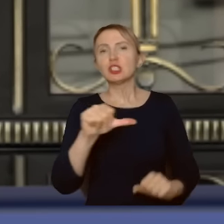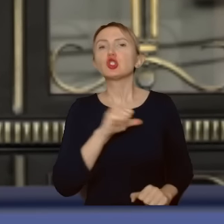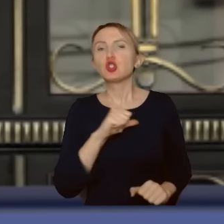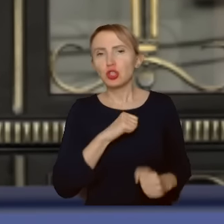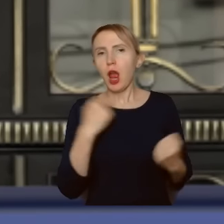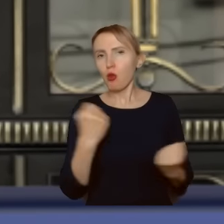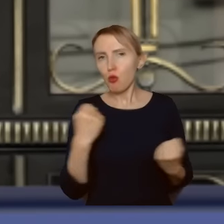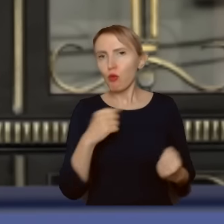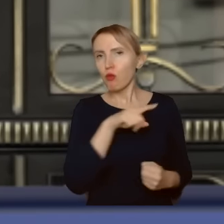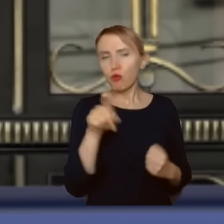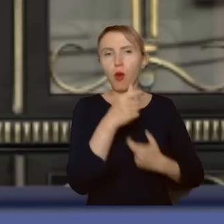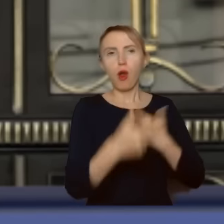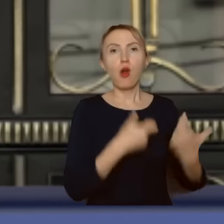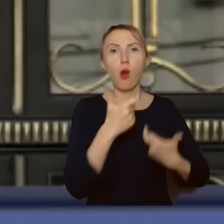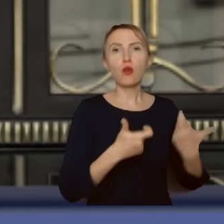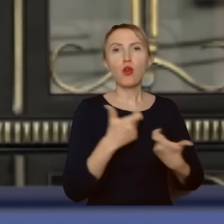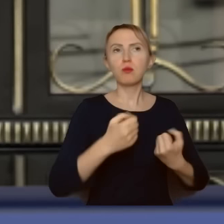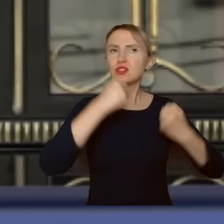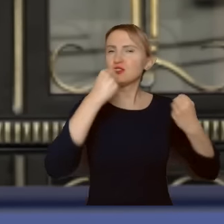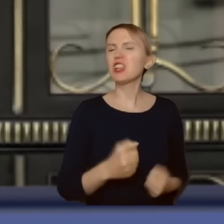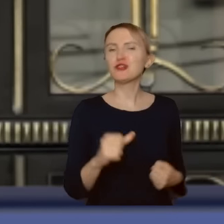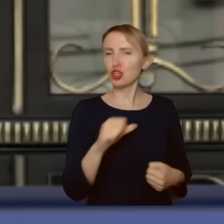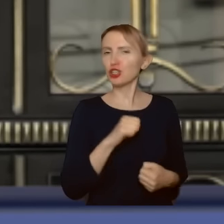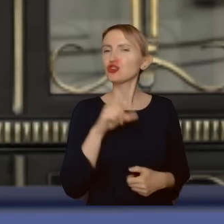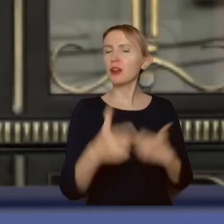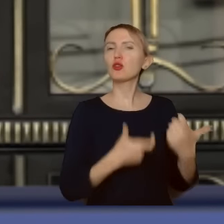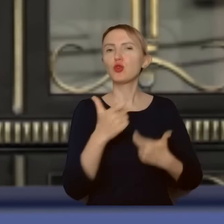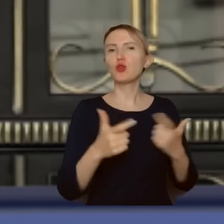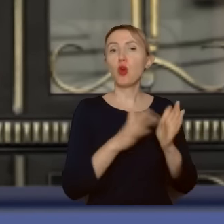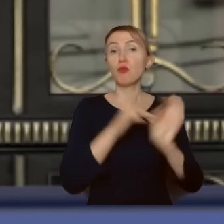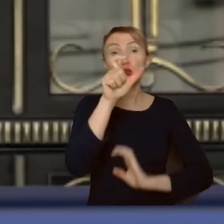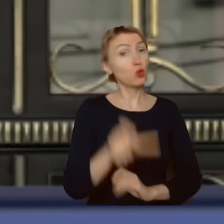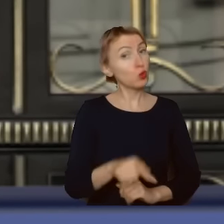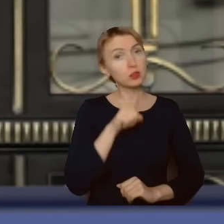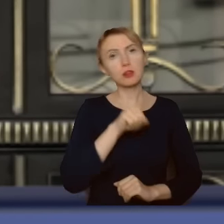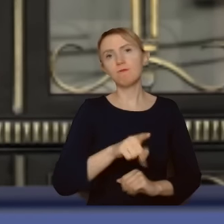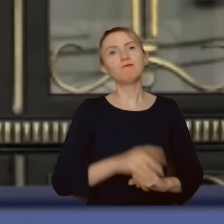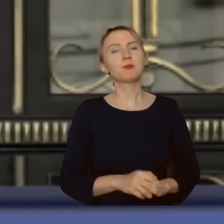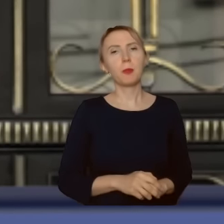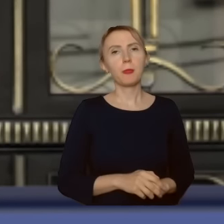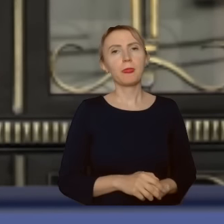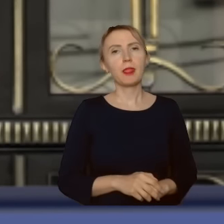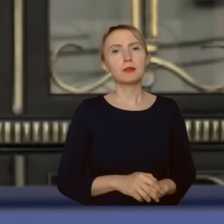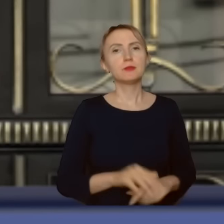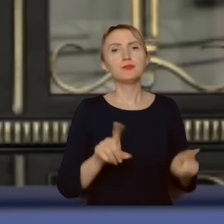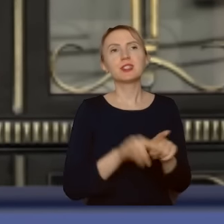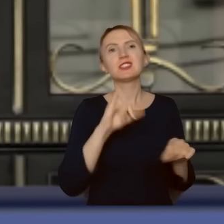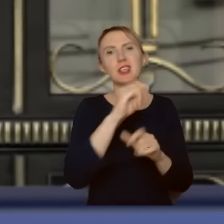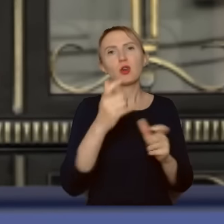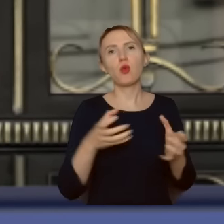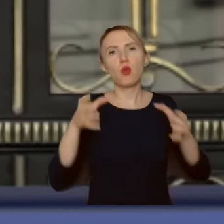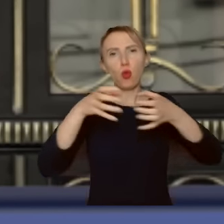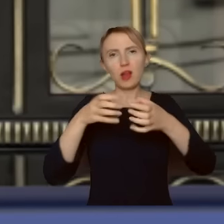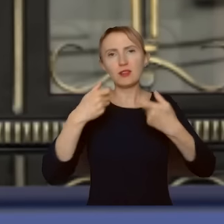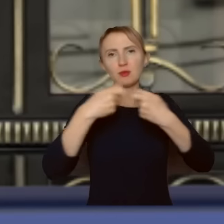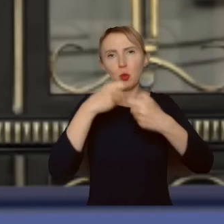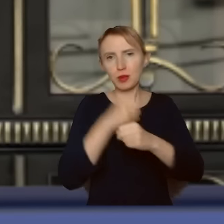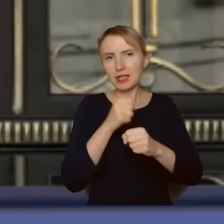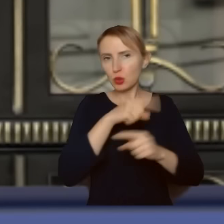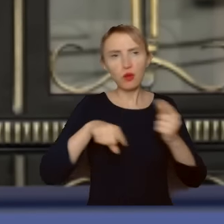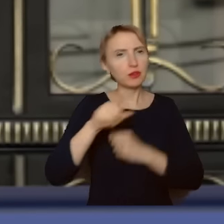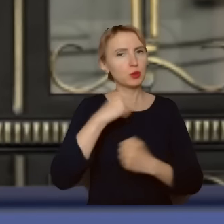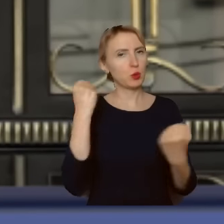które popełnia, ciężkich grzechów, które popełnia Donald Tusk i jego koalicjanci, no jest